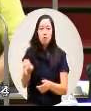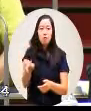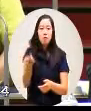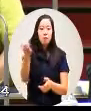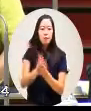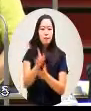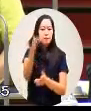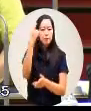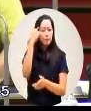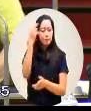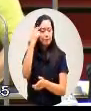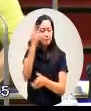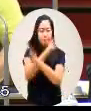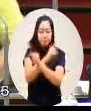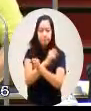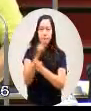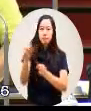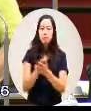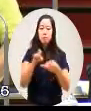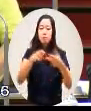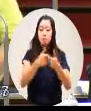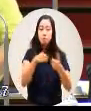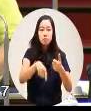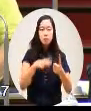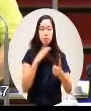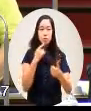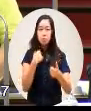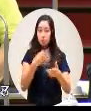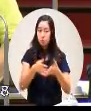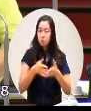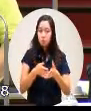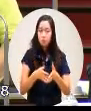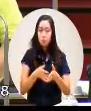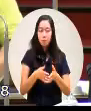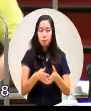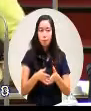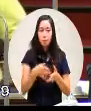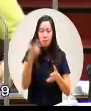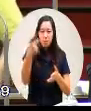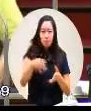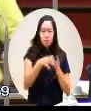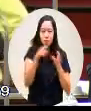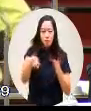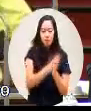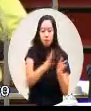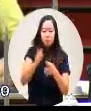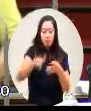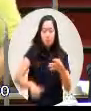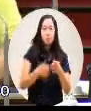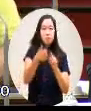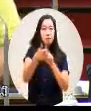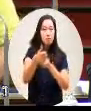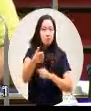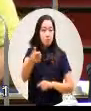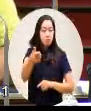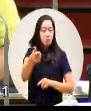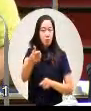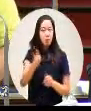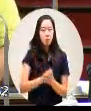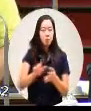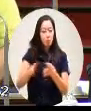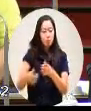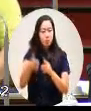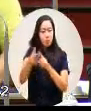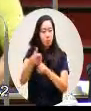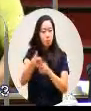手。这种的岗位，咱敢袂当？哦，这种的理事长啦，岗位我无反对，做理事长，